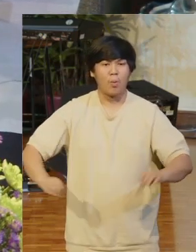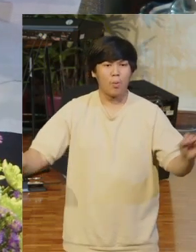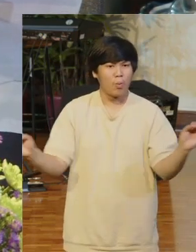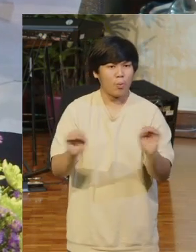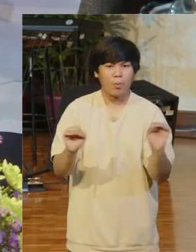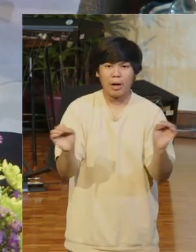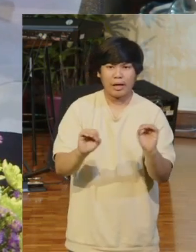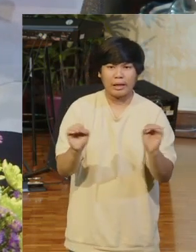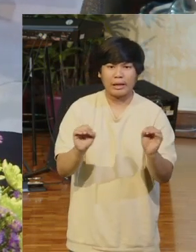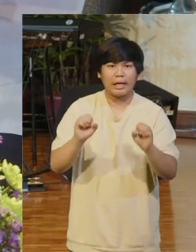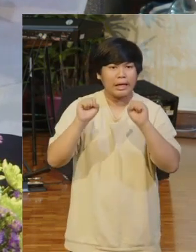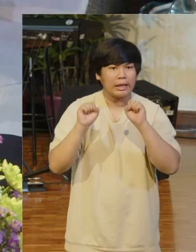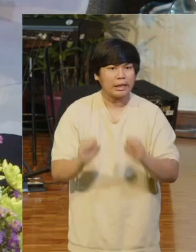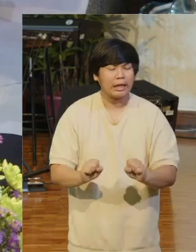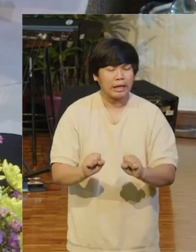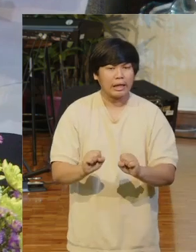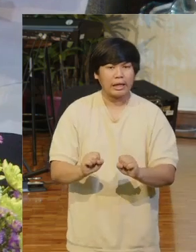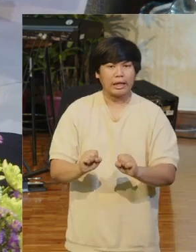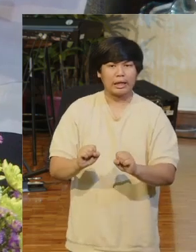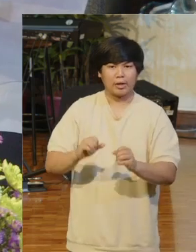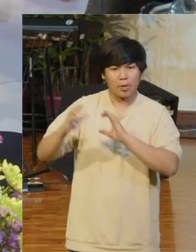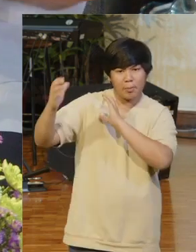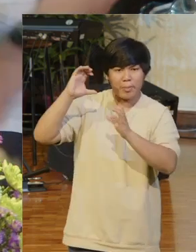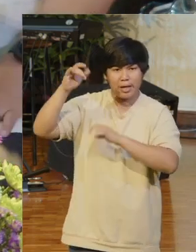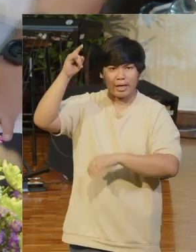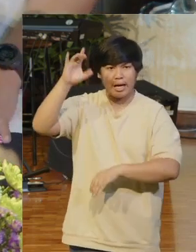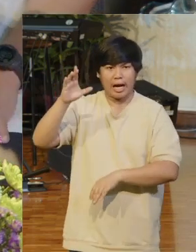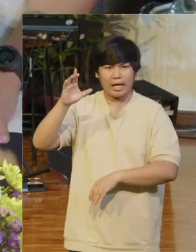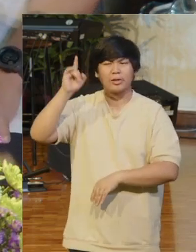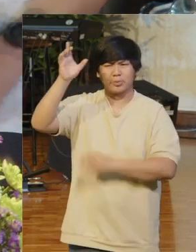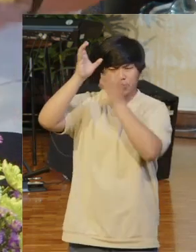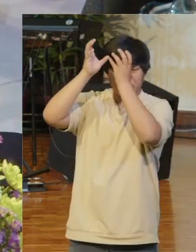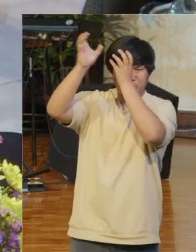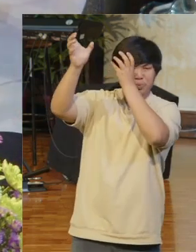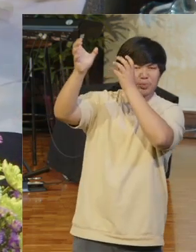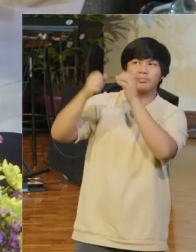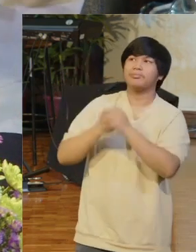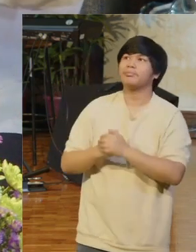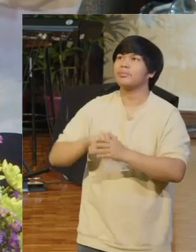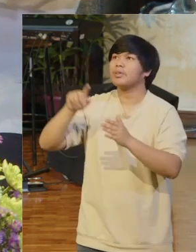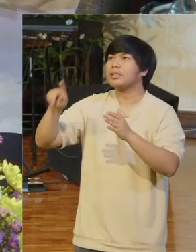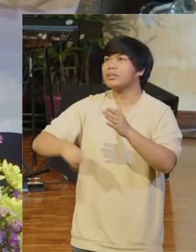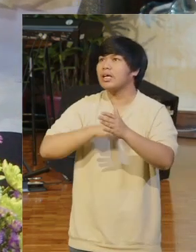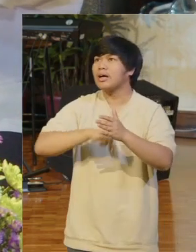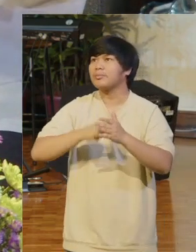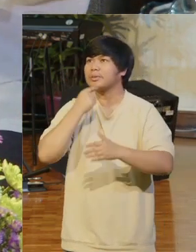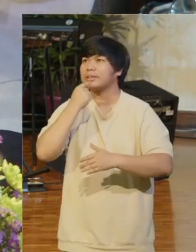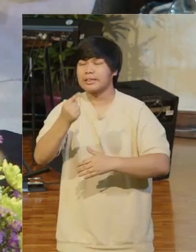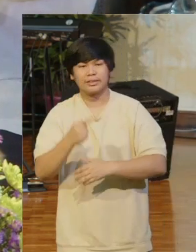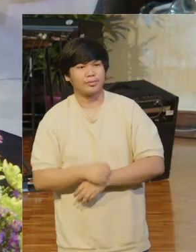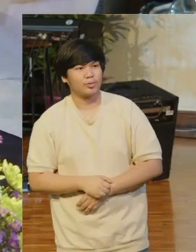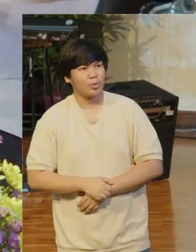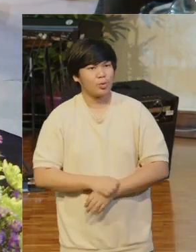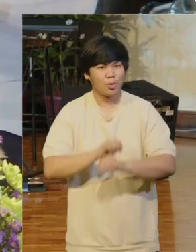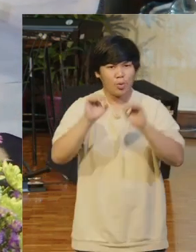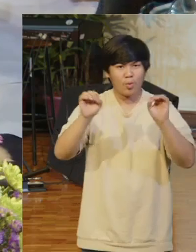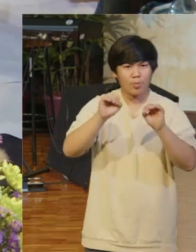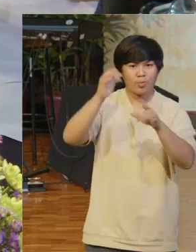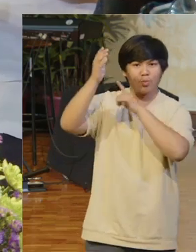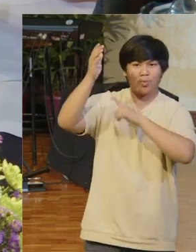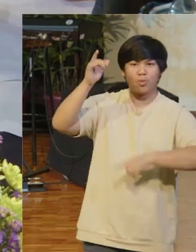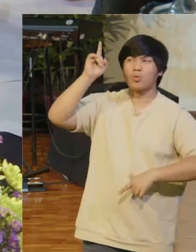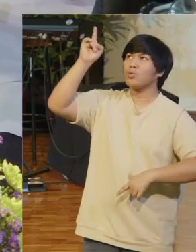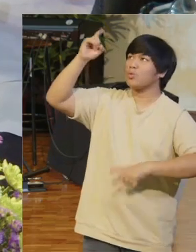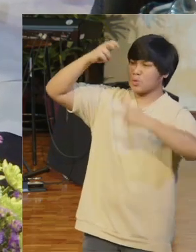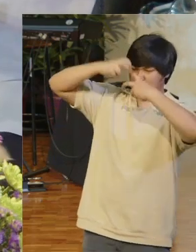ang nakakaalam ng lahat. Sa Psalm 139:1, sa first verse pa lang, sabi doon, O Lord, you have